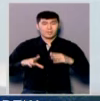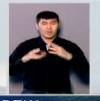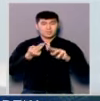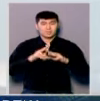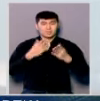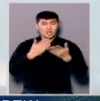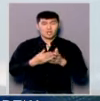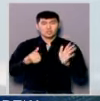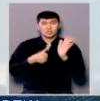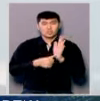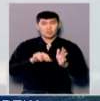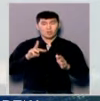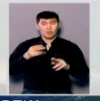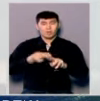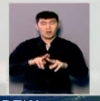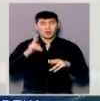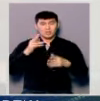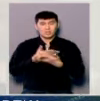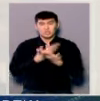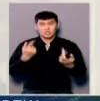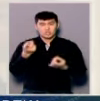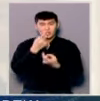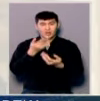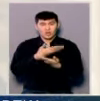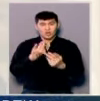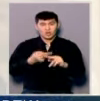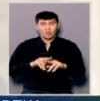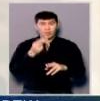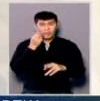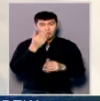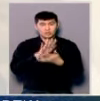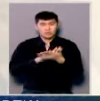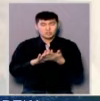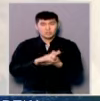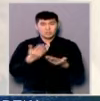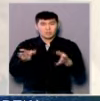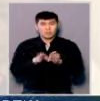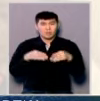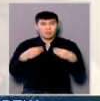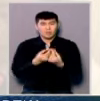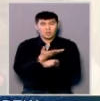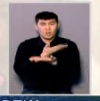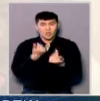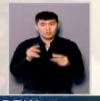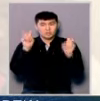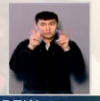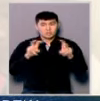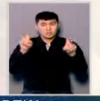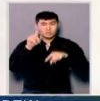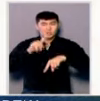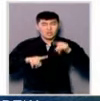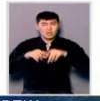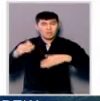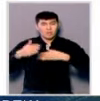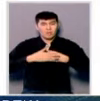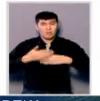дома 6 марта. И с тех пор о нем нет никаких вестей. Мужчина не имеет собственной семьи. Сейчас его разыскивают родные и